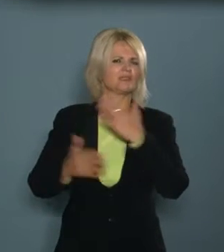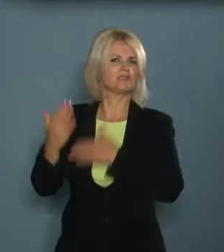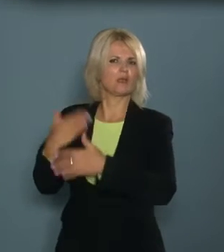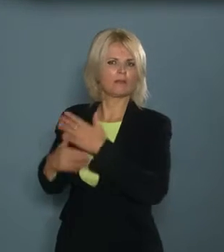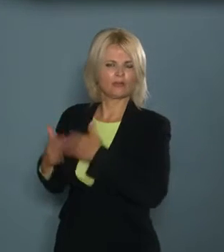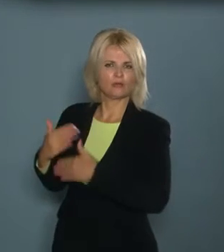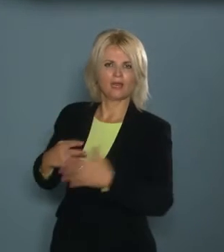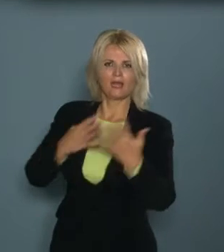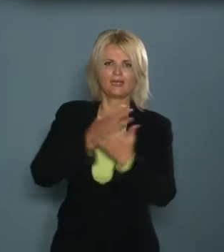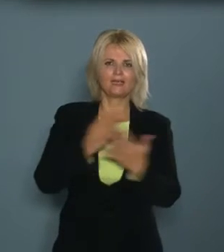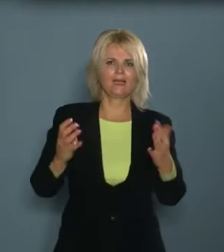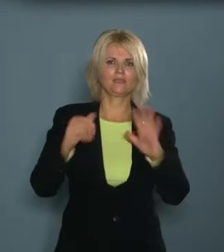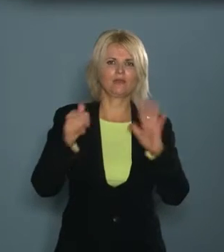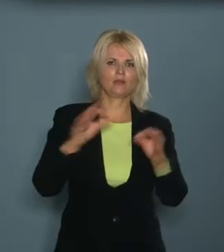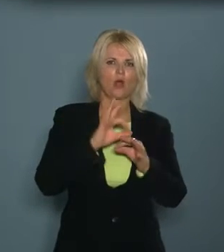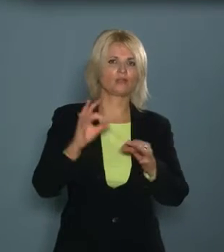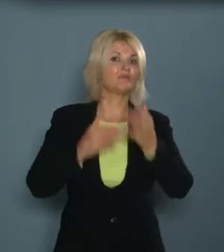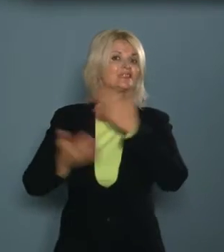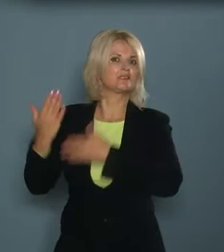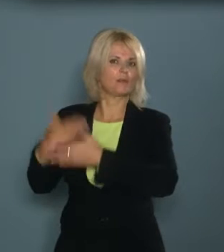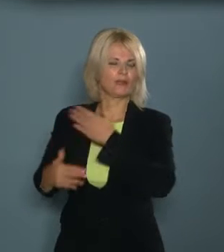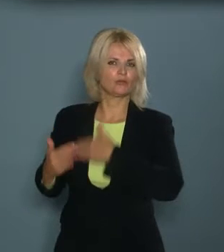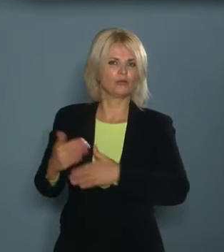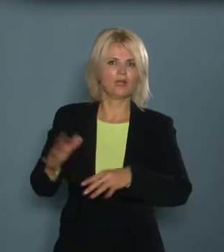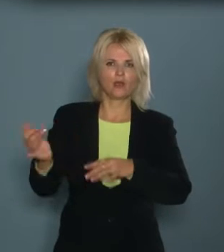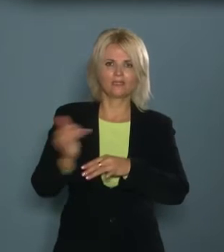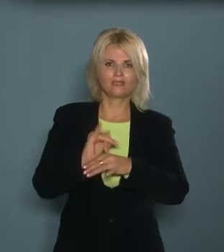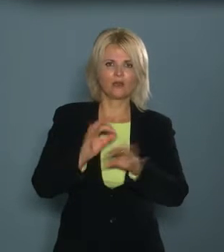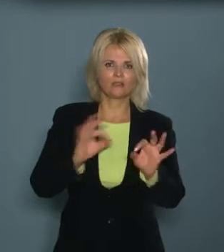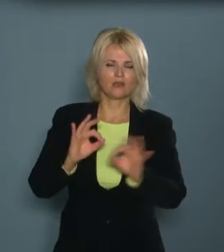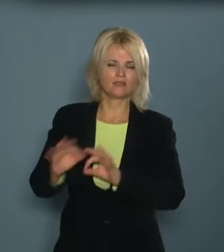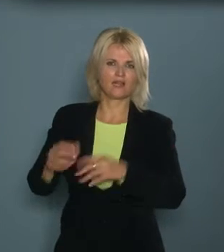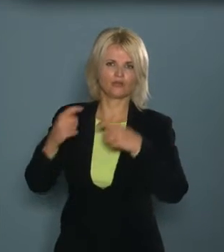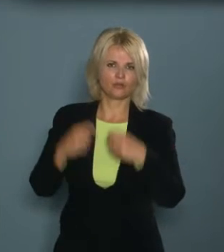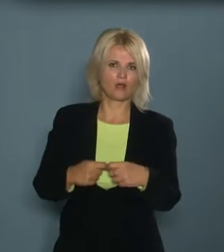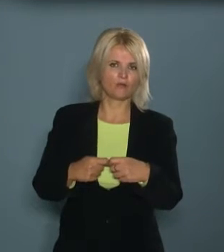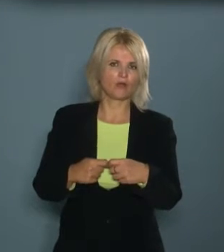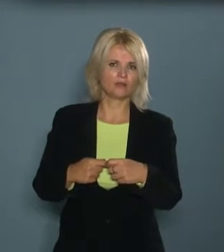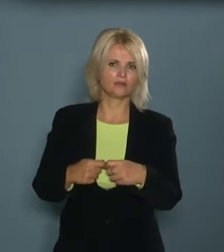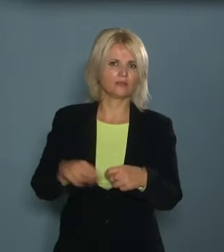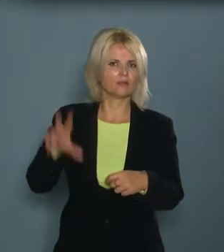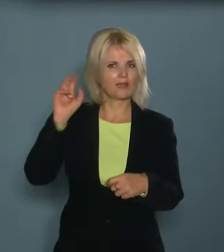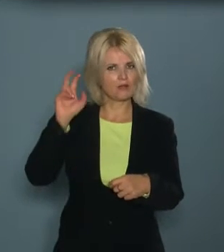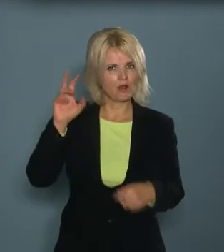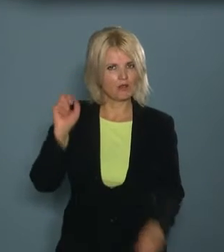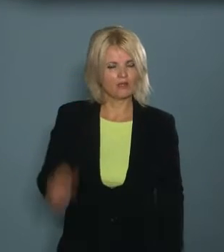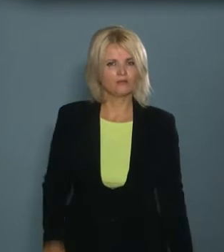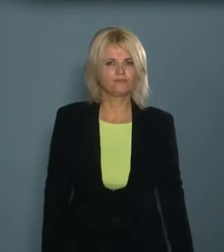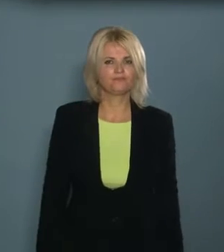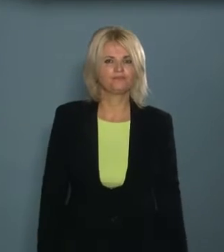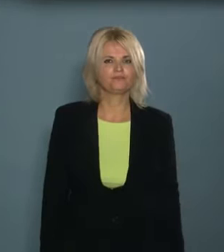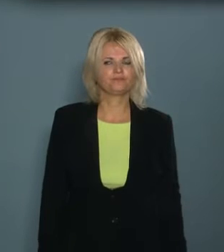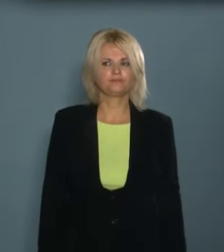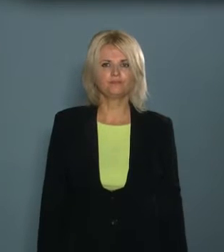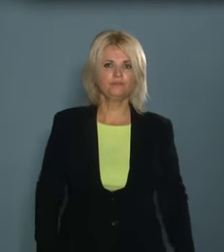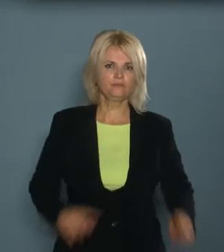visszamenőleg, vagy 96-tól visszamenőleg az igazgatósági tagokat meghallgattuk, meg